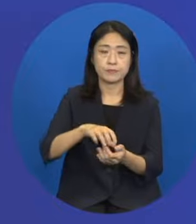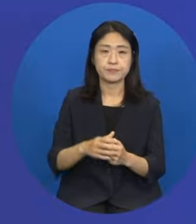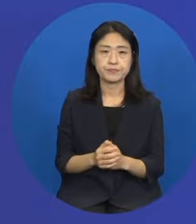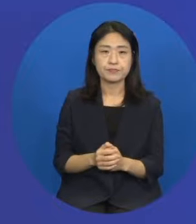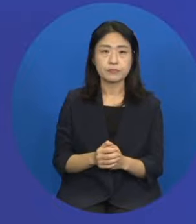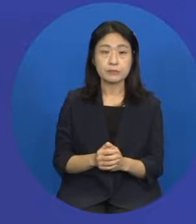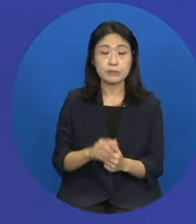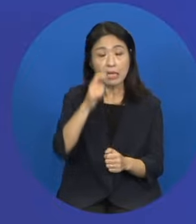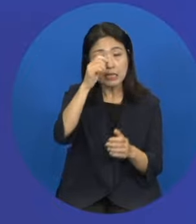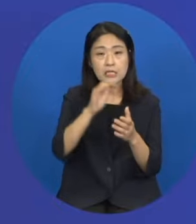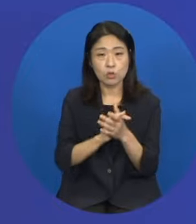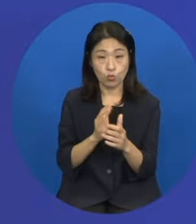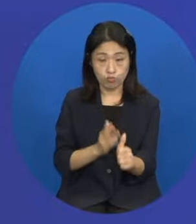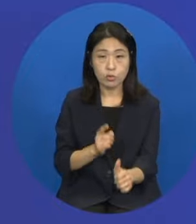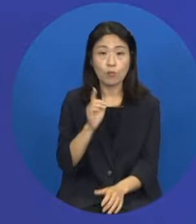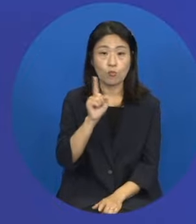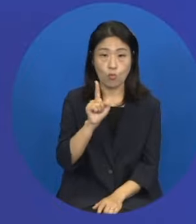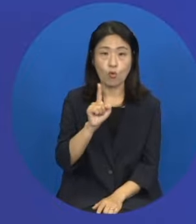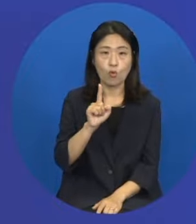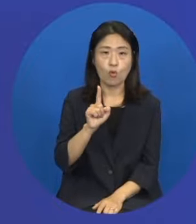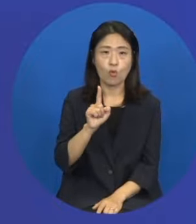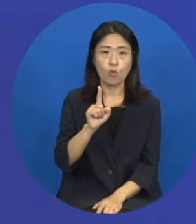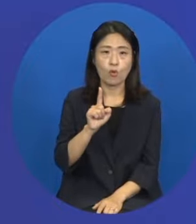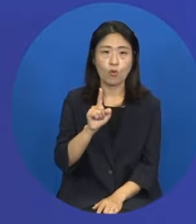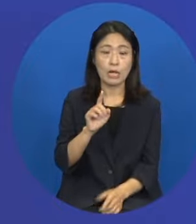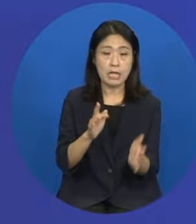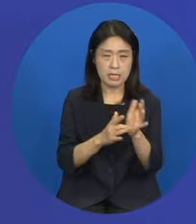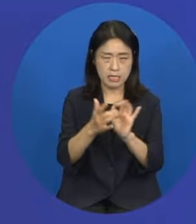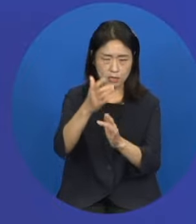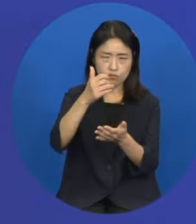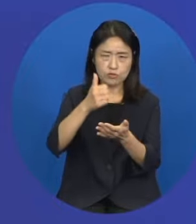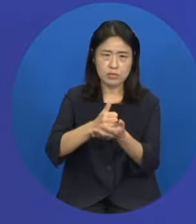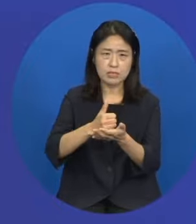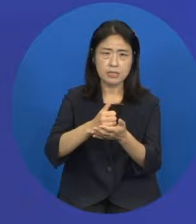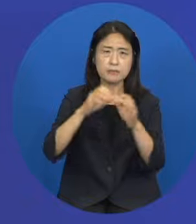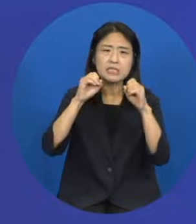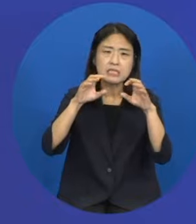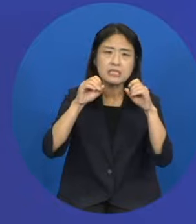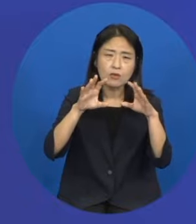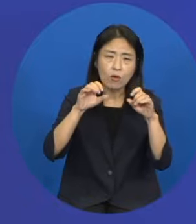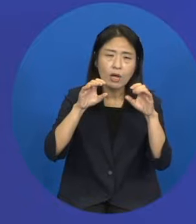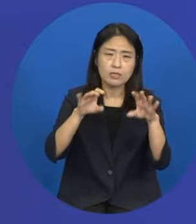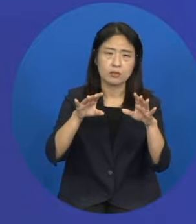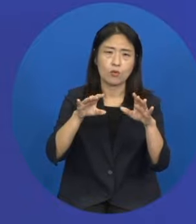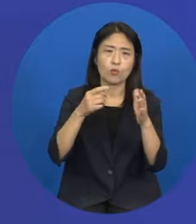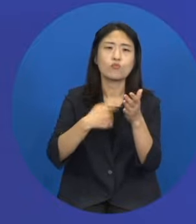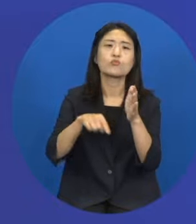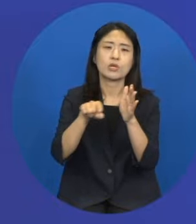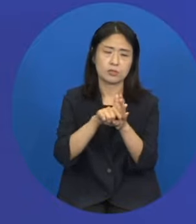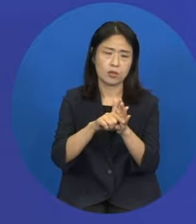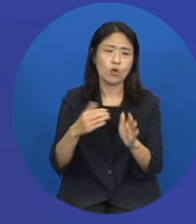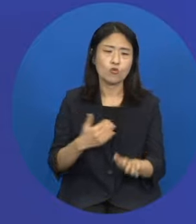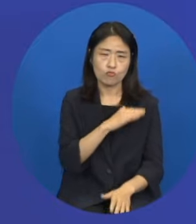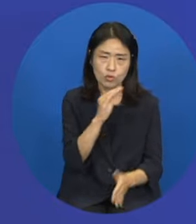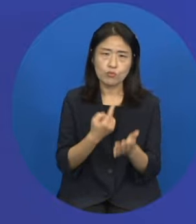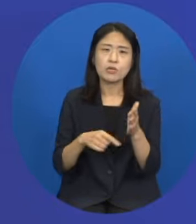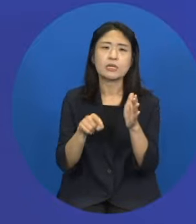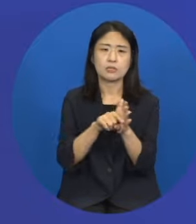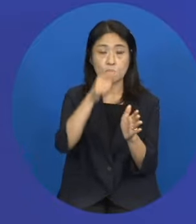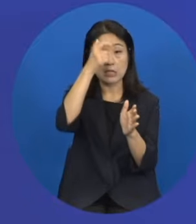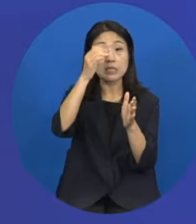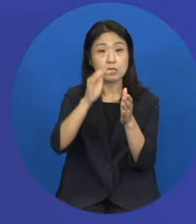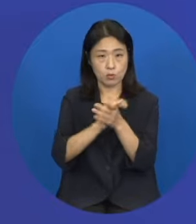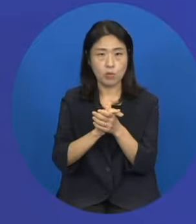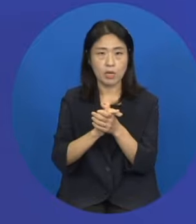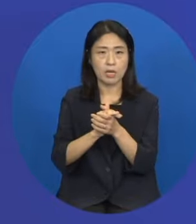잔인하게 박해받는 우리 민족에게 소금과 빛으로 예수 그리스도를 증거할 수 있는 기회를 주시도록 우리를 위해 기도해 주십시오 라고 하는 그런 기도 요청